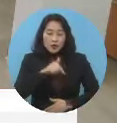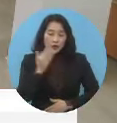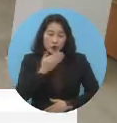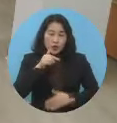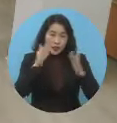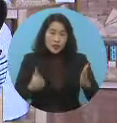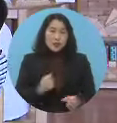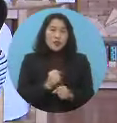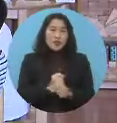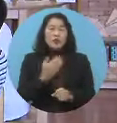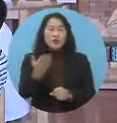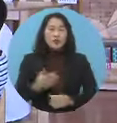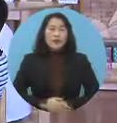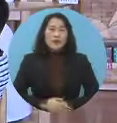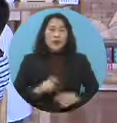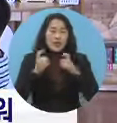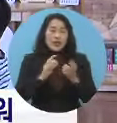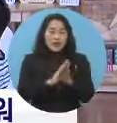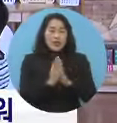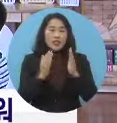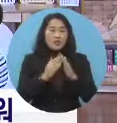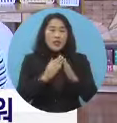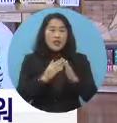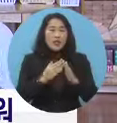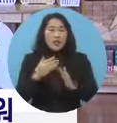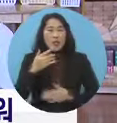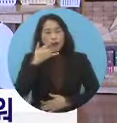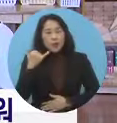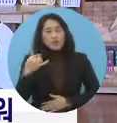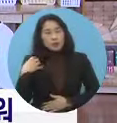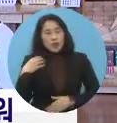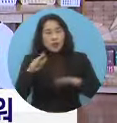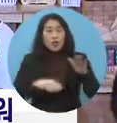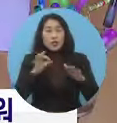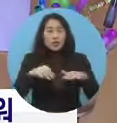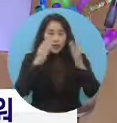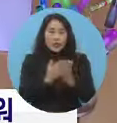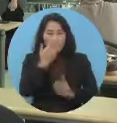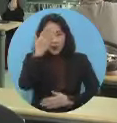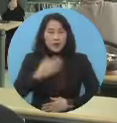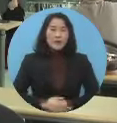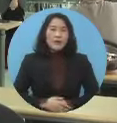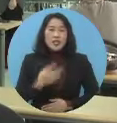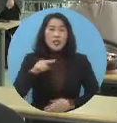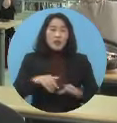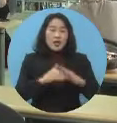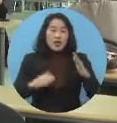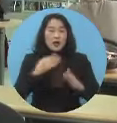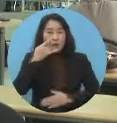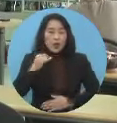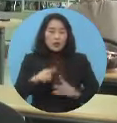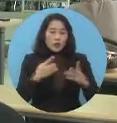설치비를 주고 민간 가정 어린이집의 학부모 부담 차액 보험료를 전에 지원합니다 다문화가정 엄마에게